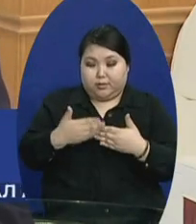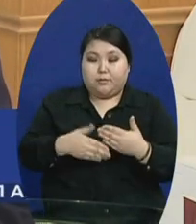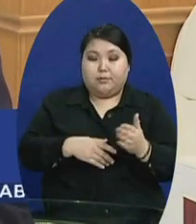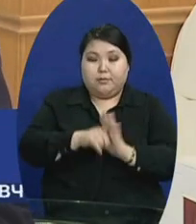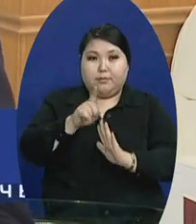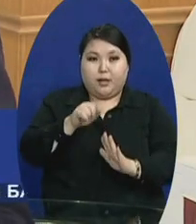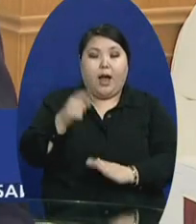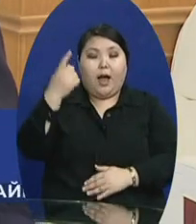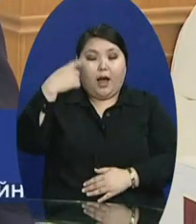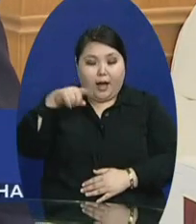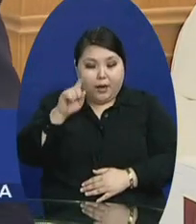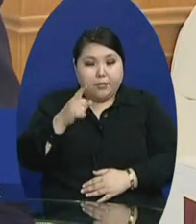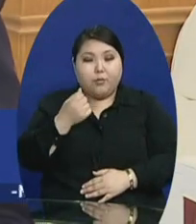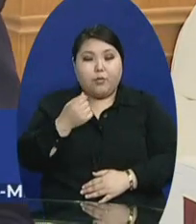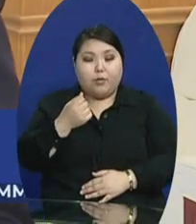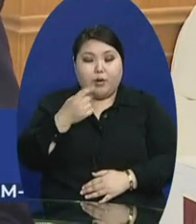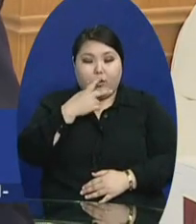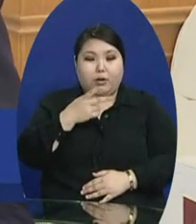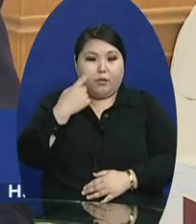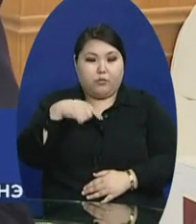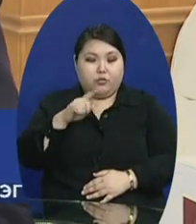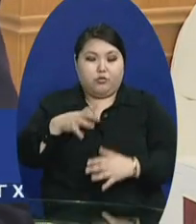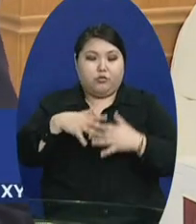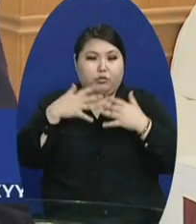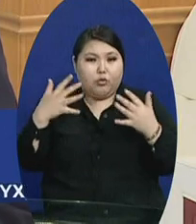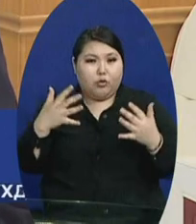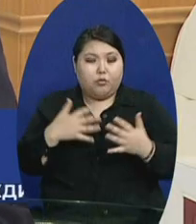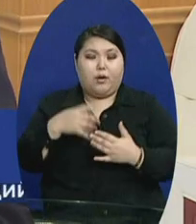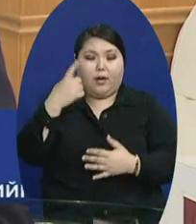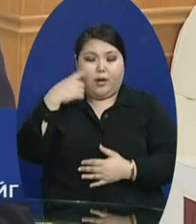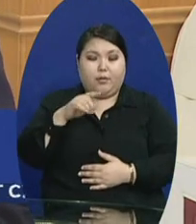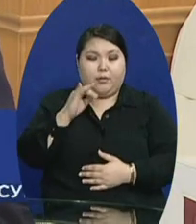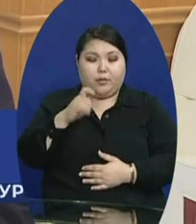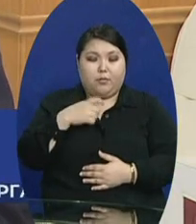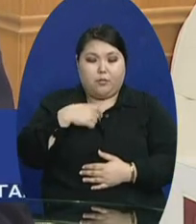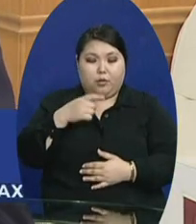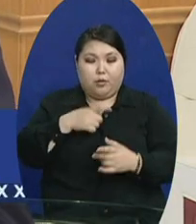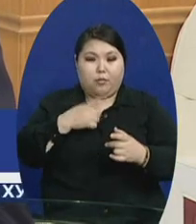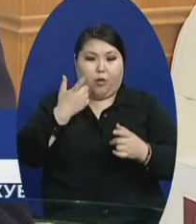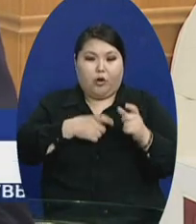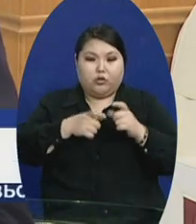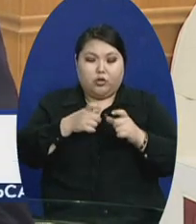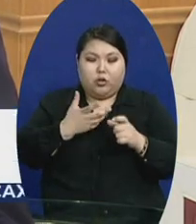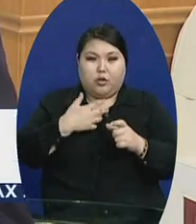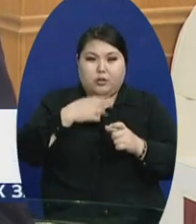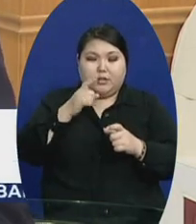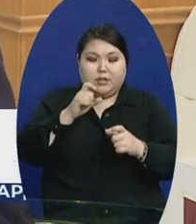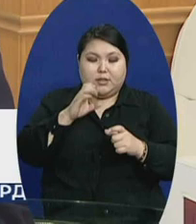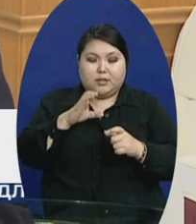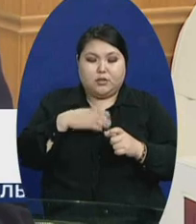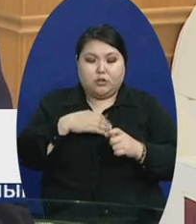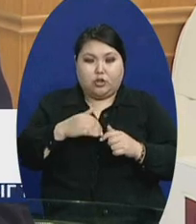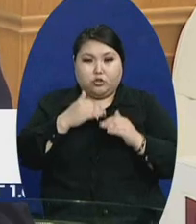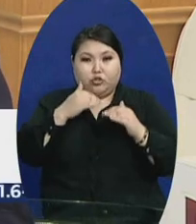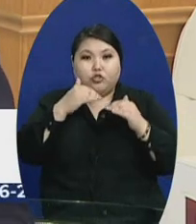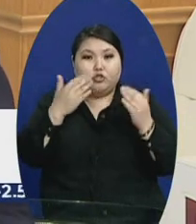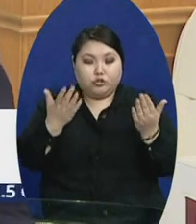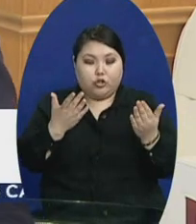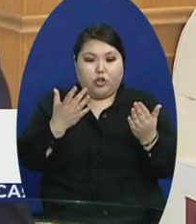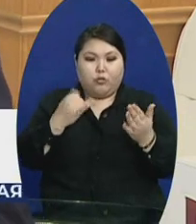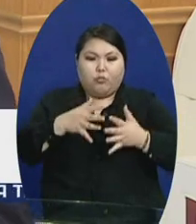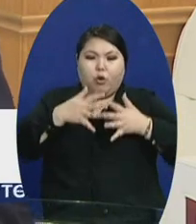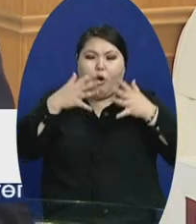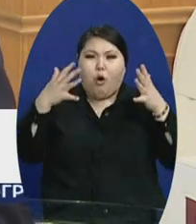хамгийн том хамгийн одоо далаацтай за Монгол улсын эдийн засгийн хөгжилд ялангуяа бүсчилсэн хөгжлийн одоо энэ